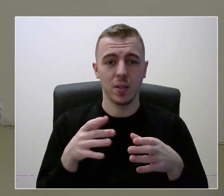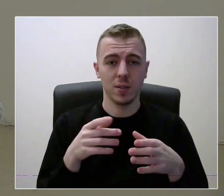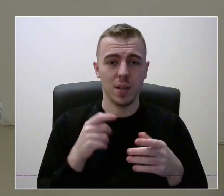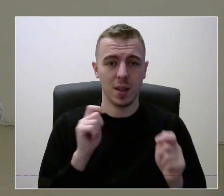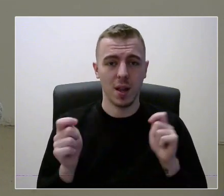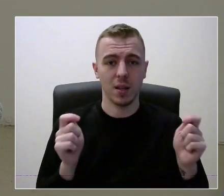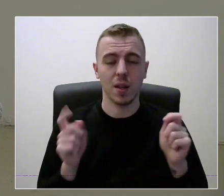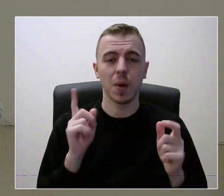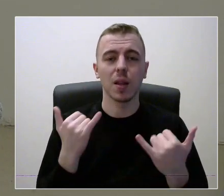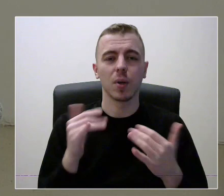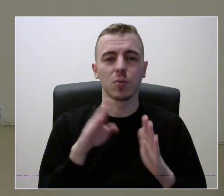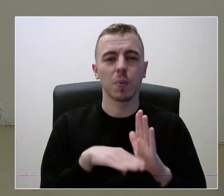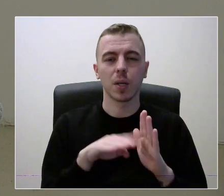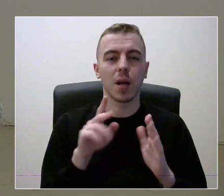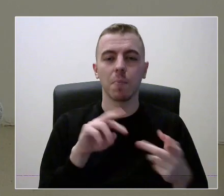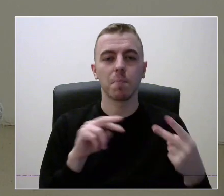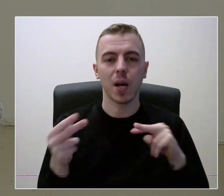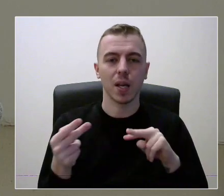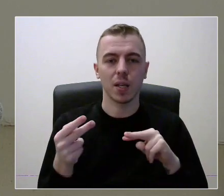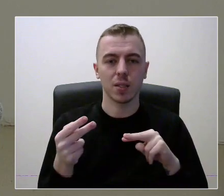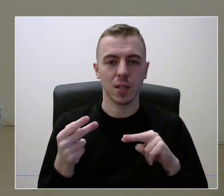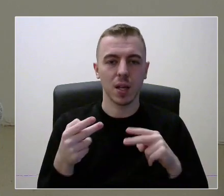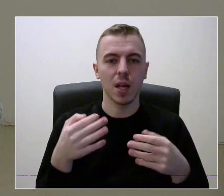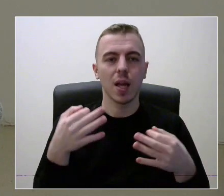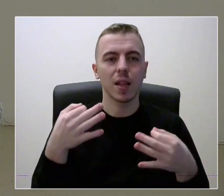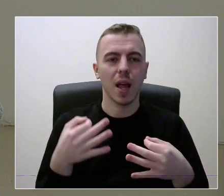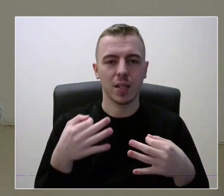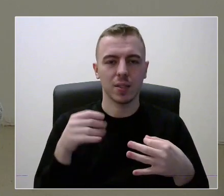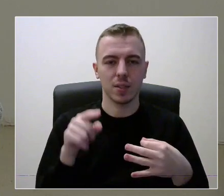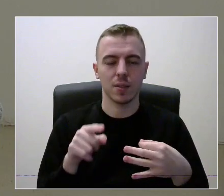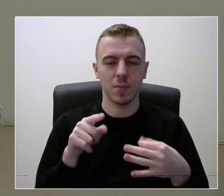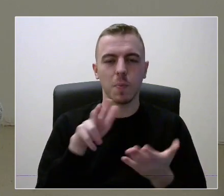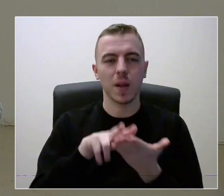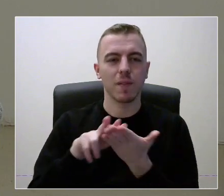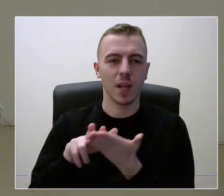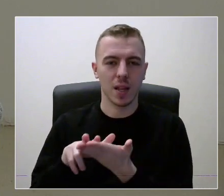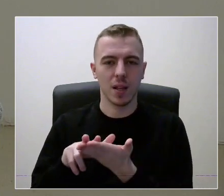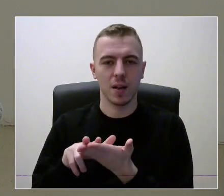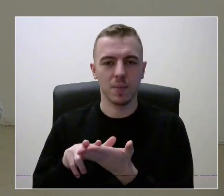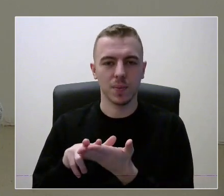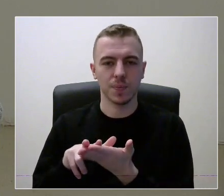supaprastinta, nesuprastinta, bet pakeista įteisinimo arba patvirtinimo šitų reiškia